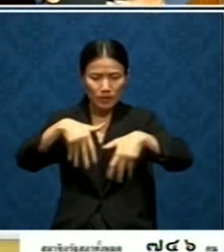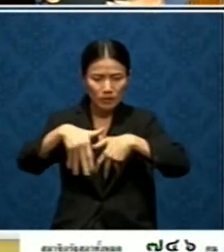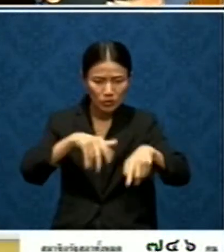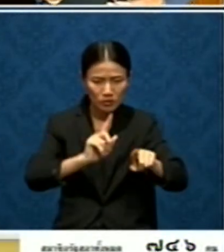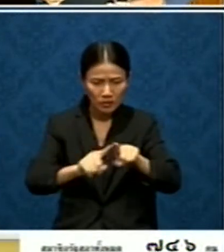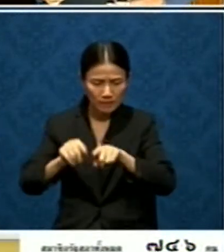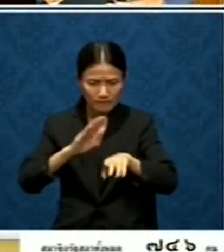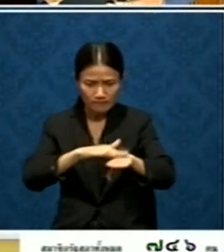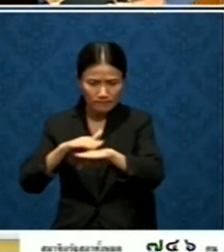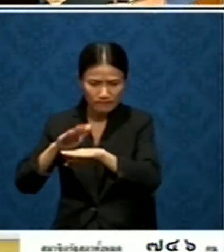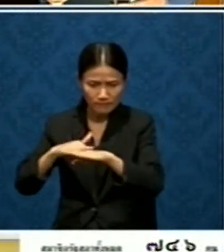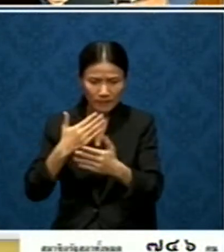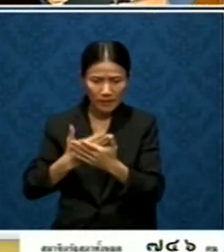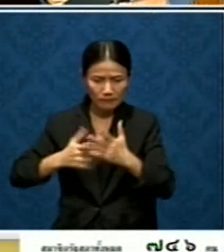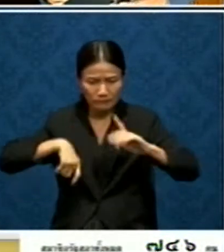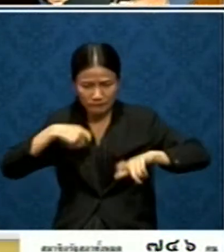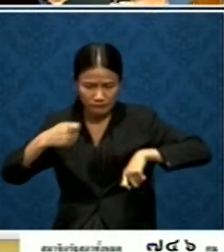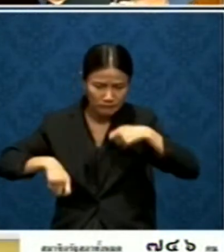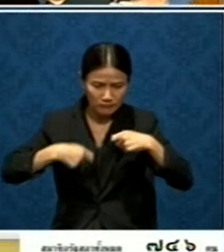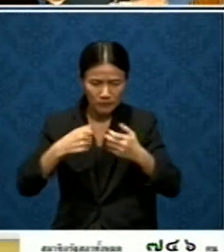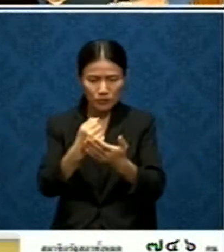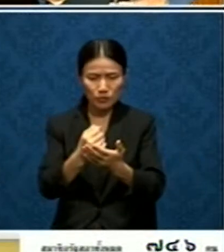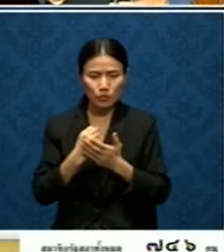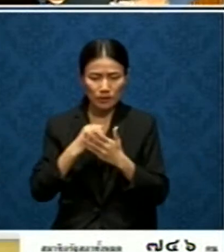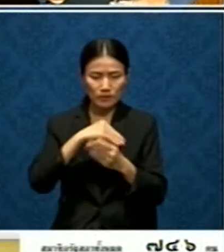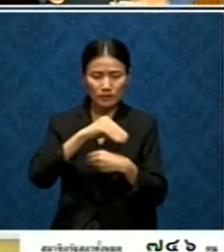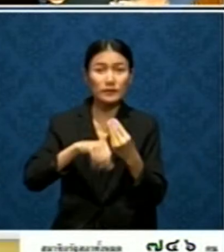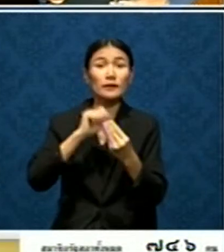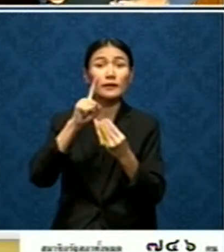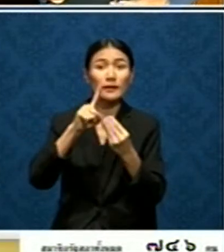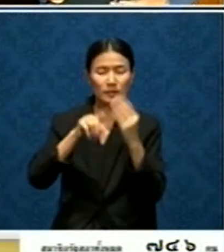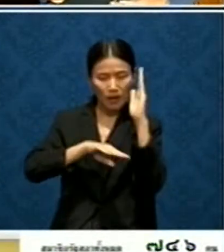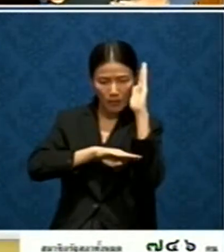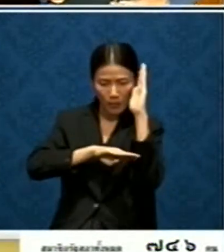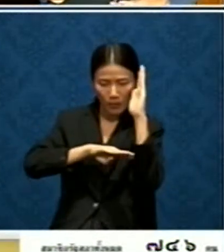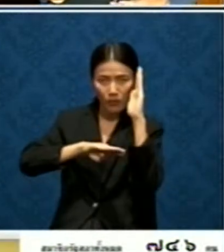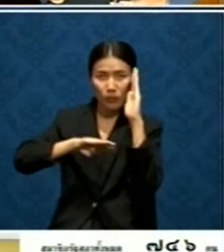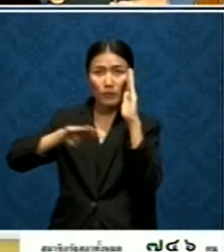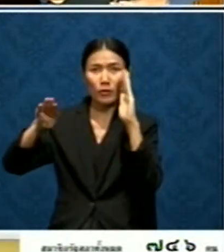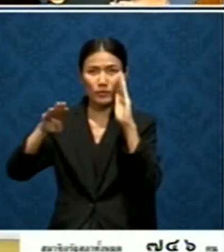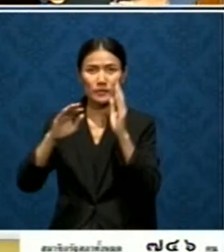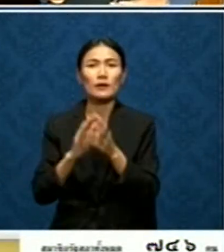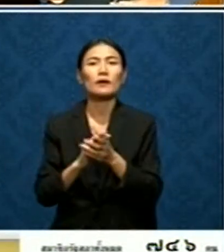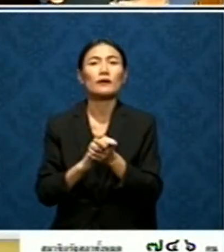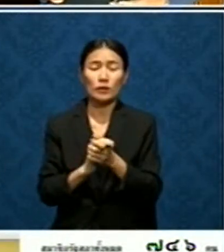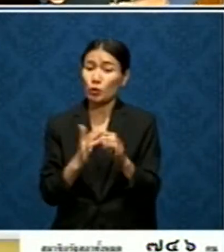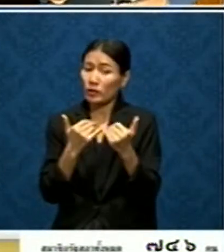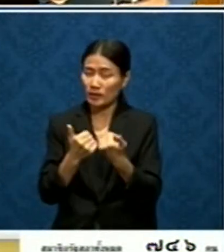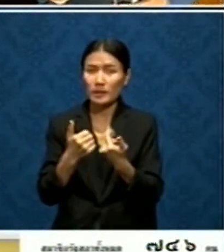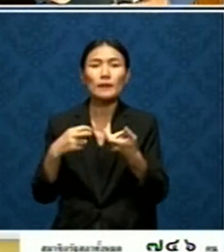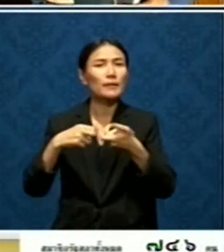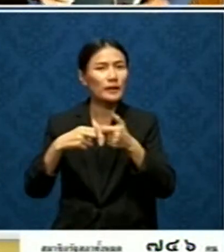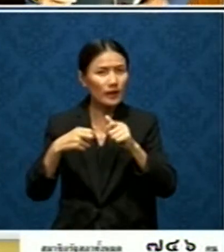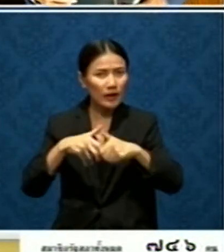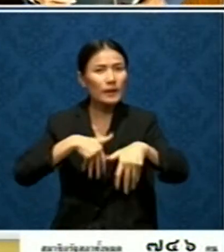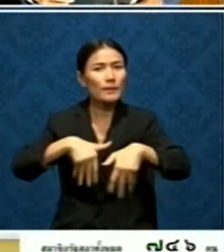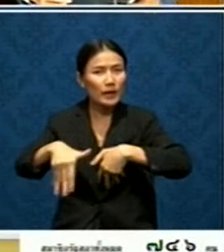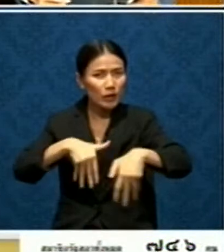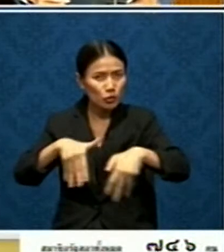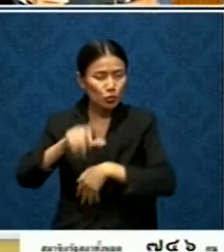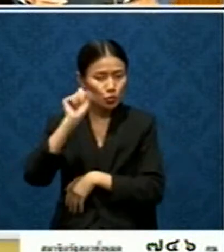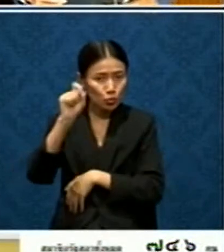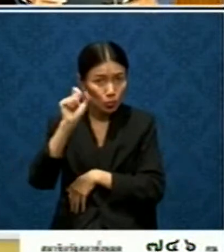ายให้เครื่องยนต์ทางเศรษฐกิจกลับมาเติบโตอีกครั้งประกอบด้วยการเร่งรัดแก้ไขปัญหาเฉพาะหน้าของประชาชนอย่างเร่งด่วนและรวดเร็